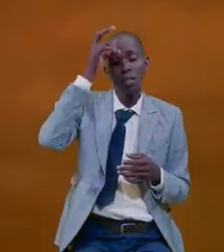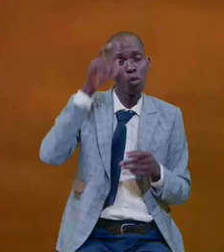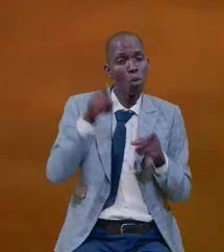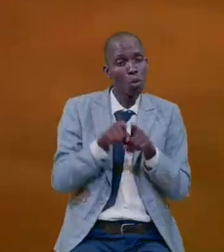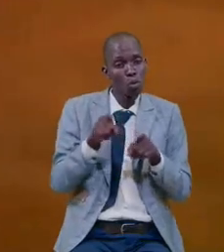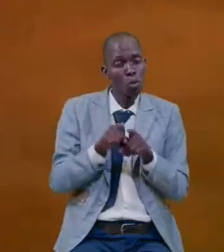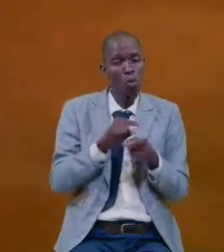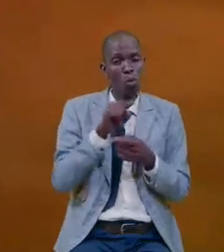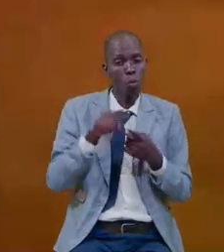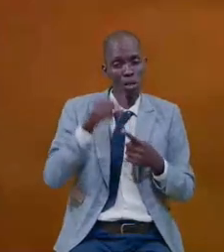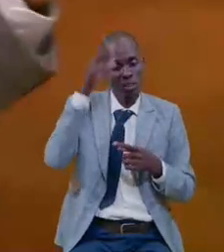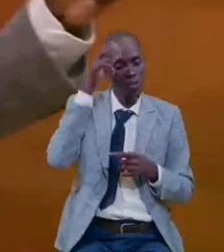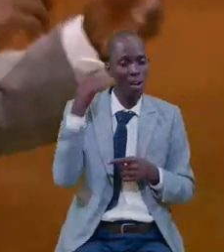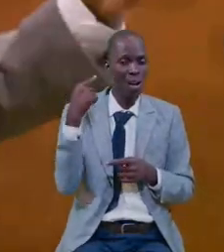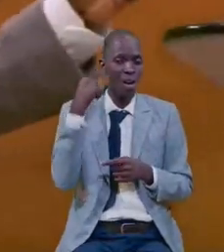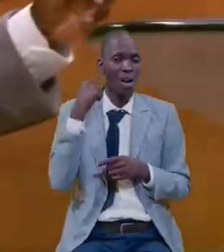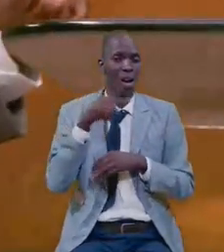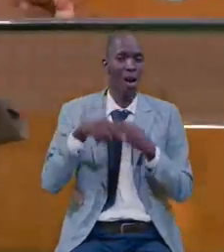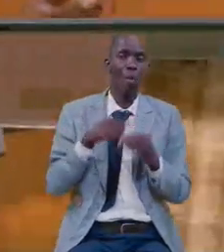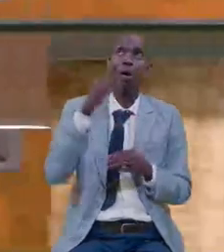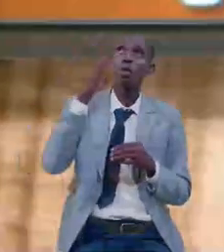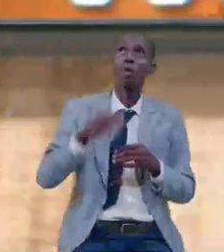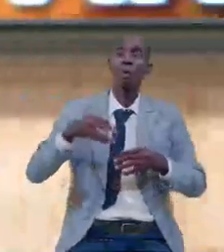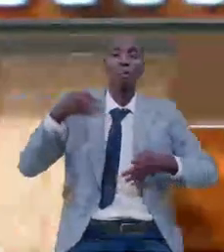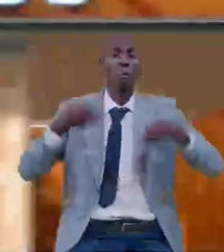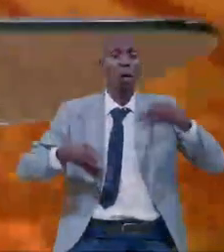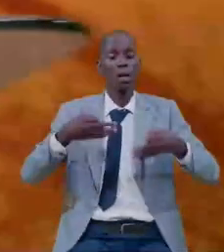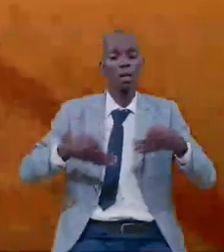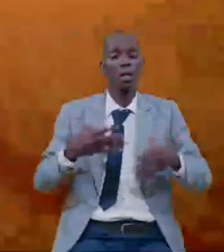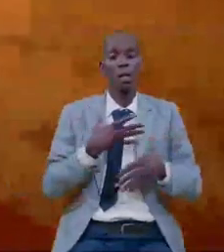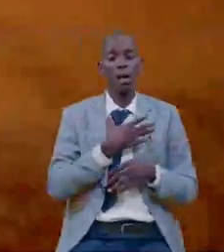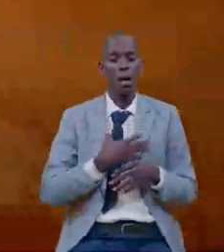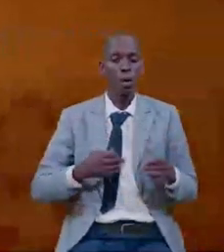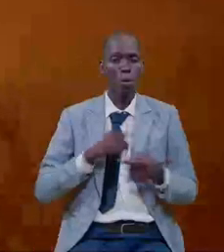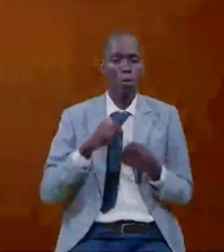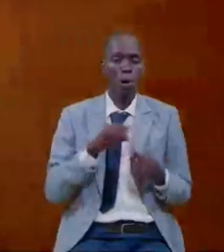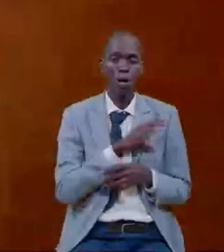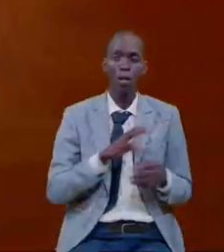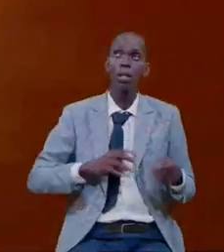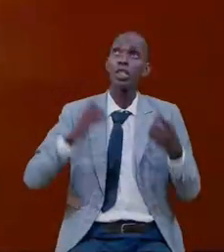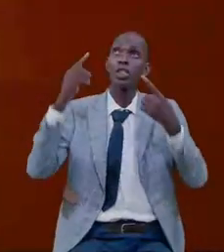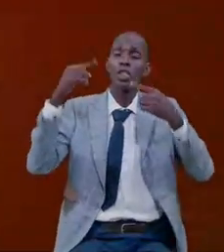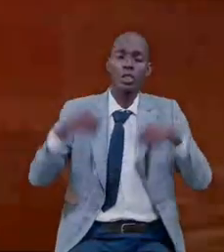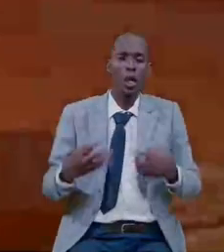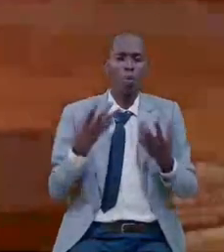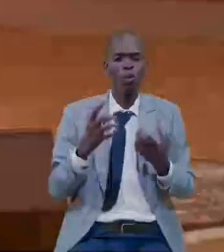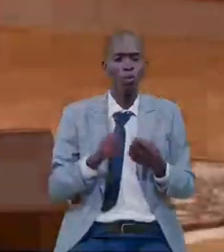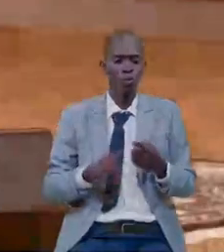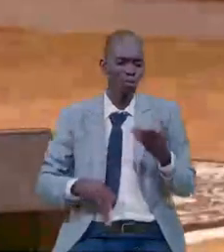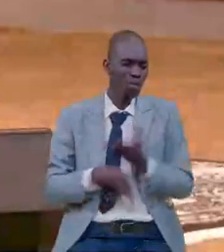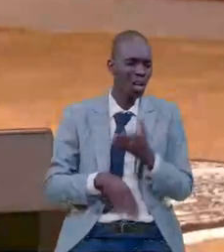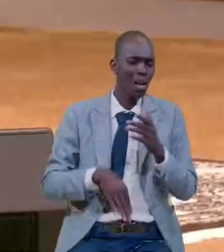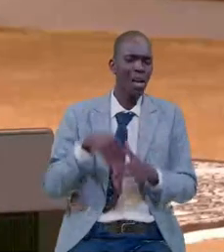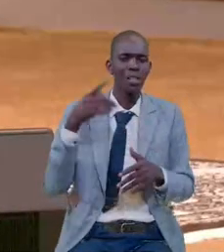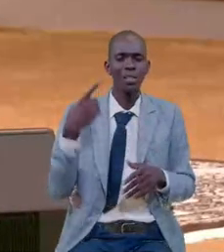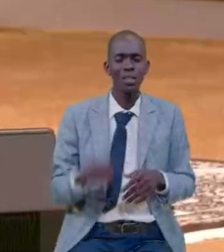entendu parler du jugement à venir, lorsque Christ viendra. Lorsque Christ est venu et venait chasser la